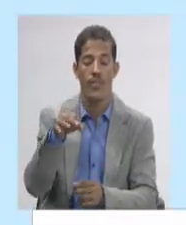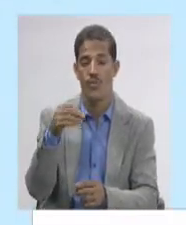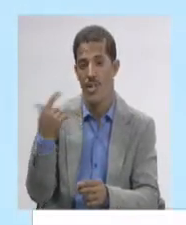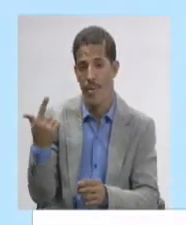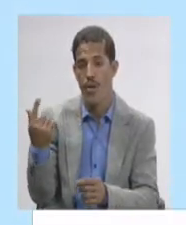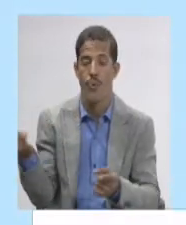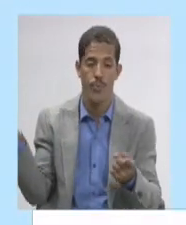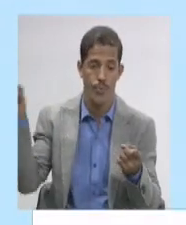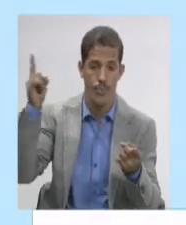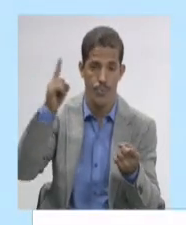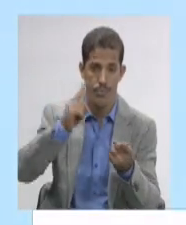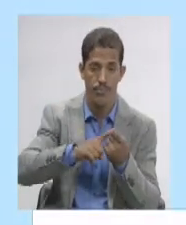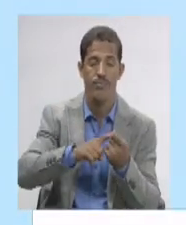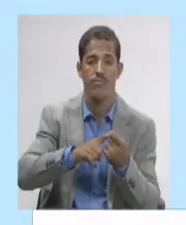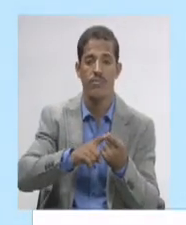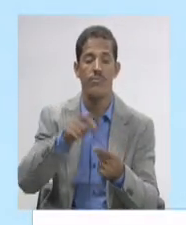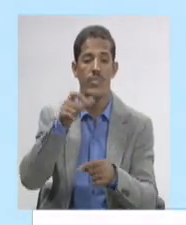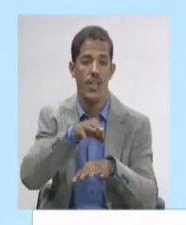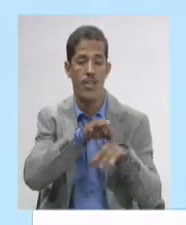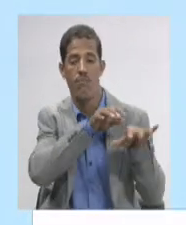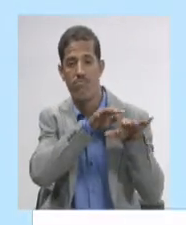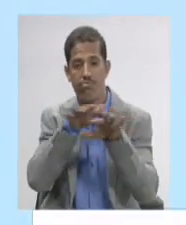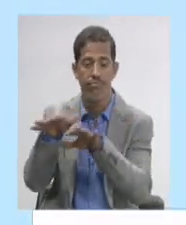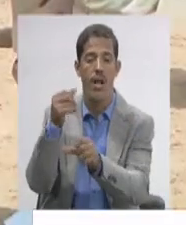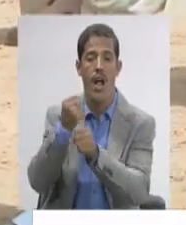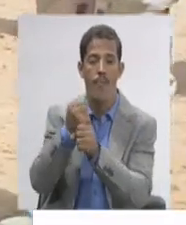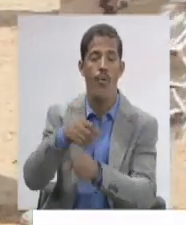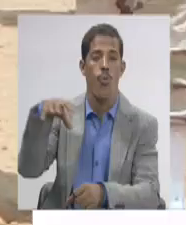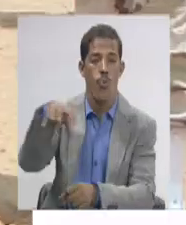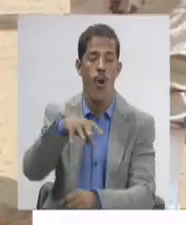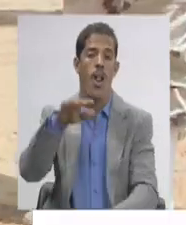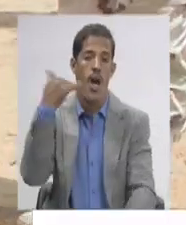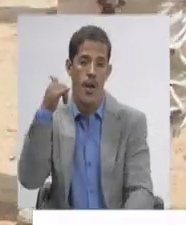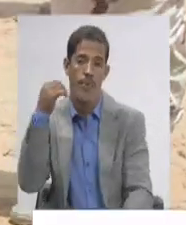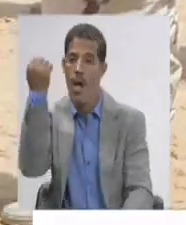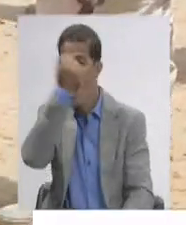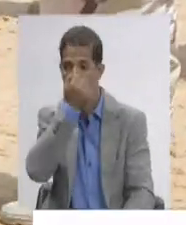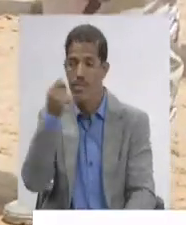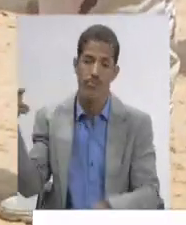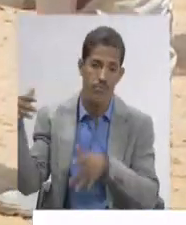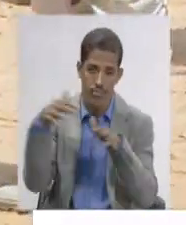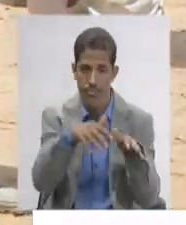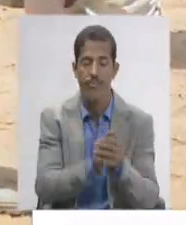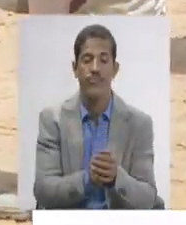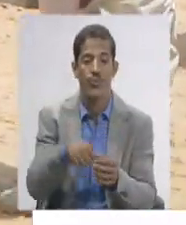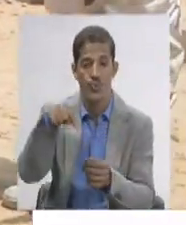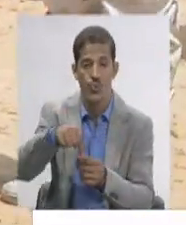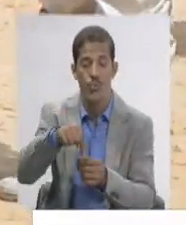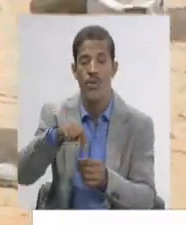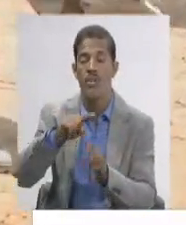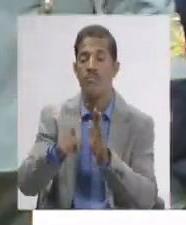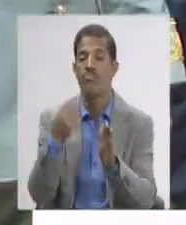قطبا تكوينيا يتوافد اليه الضباط من الاقطار العربيه والافريقيه اليوم تحتفل بتخريج دفعتها السابعه